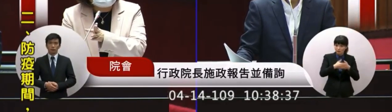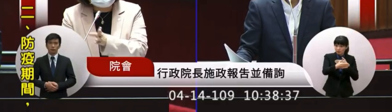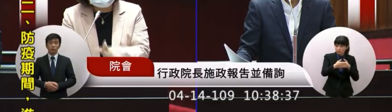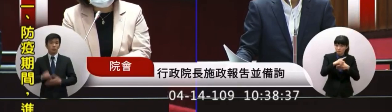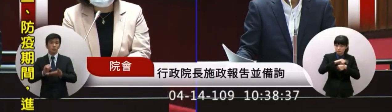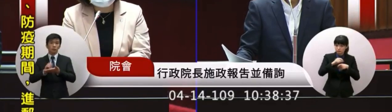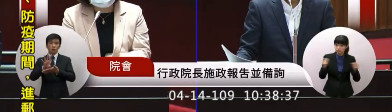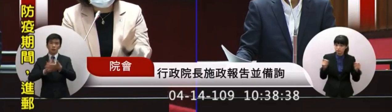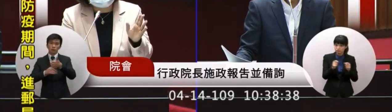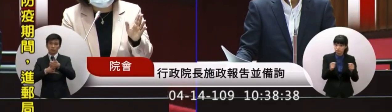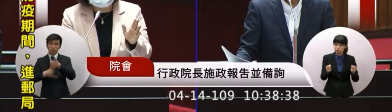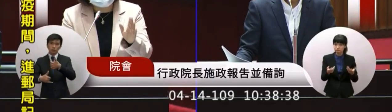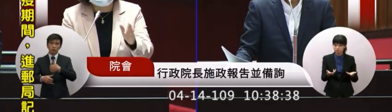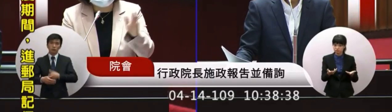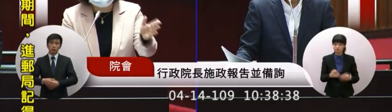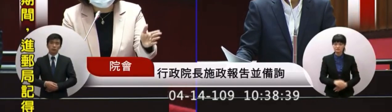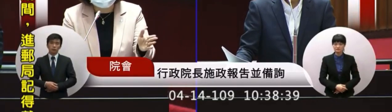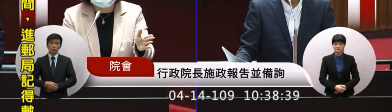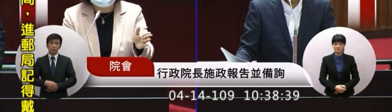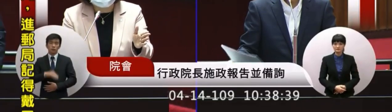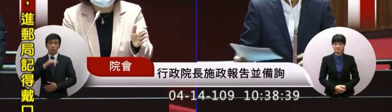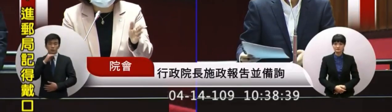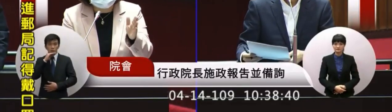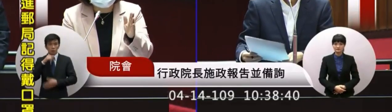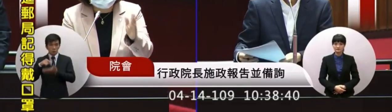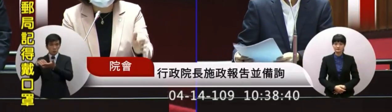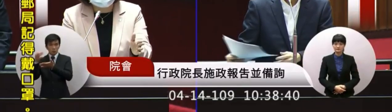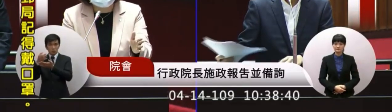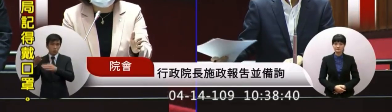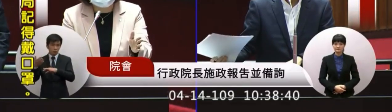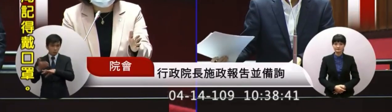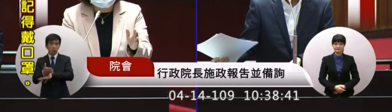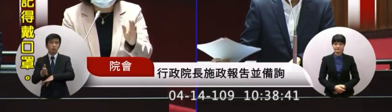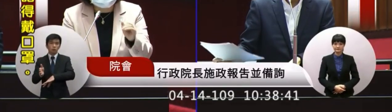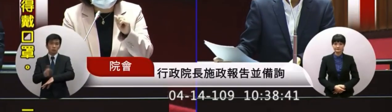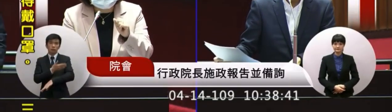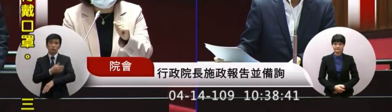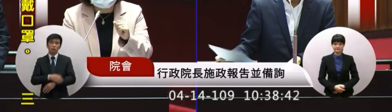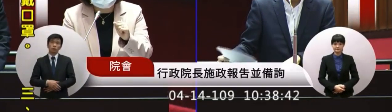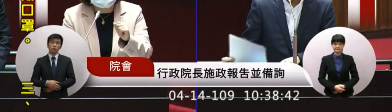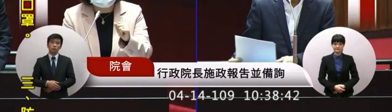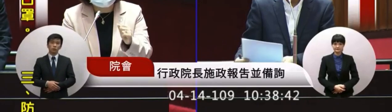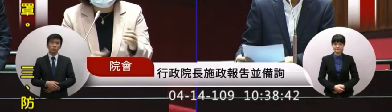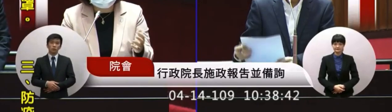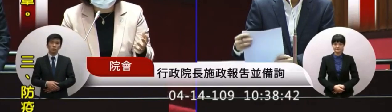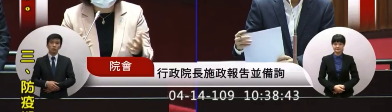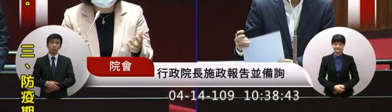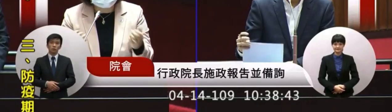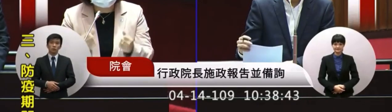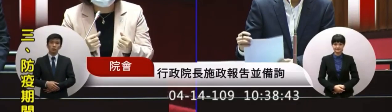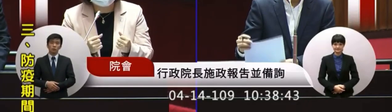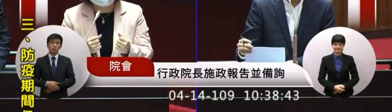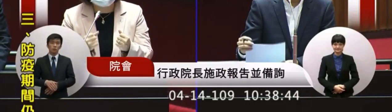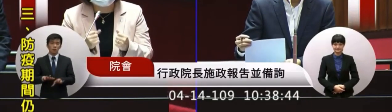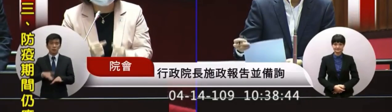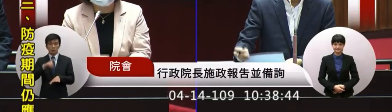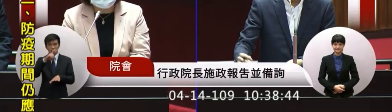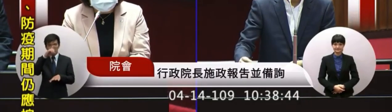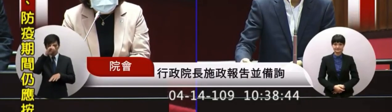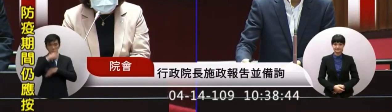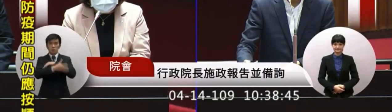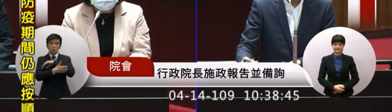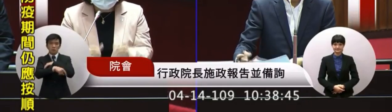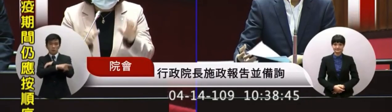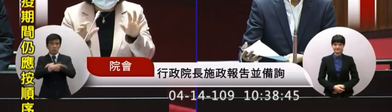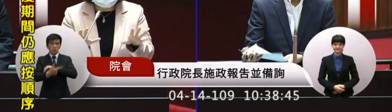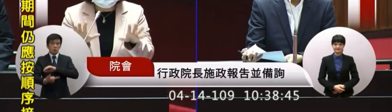报告委员，就是那个要等预算过了哈，预算过以后，因为我们现在也是要让劳工尽快能够拿到